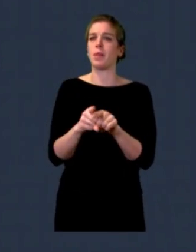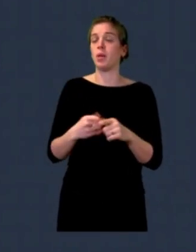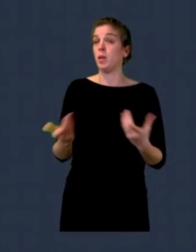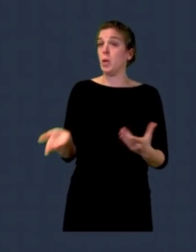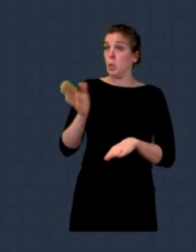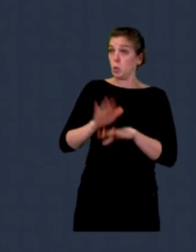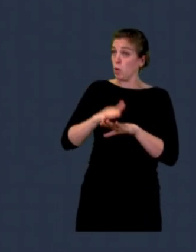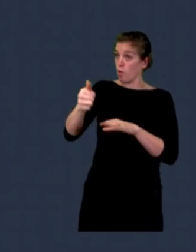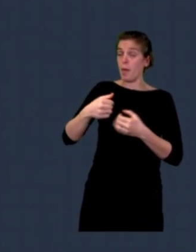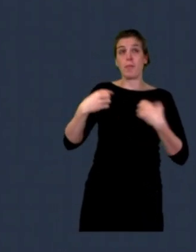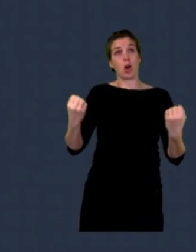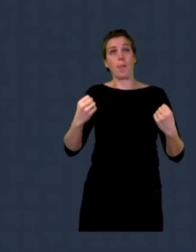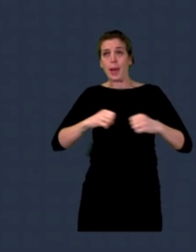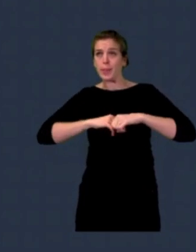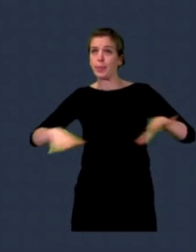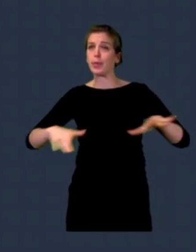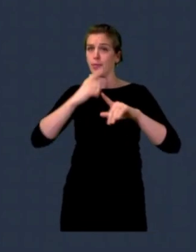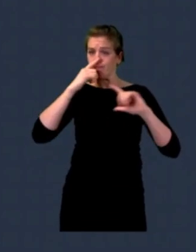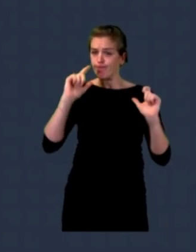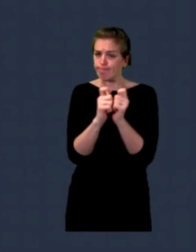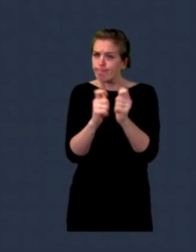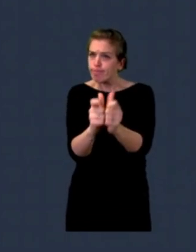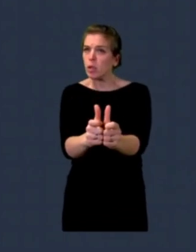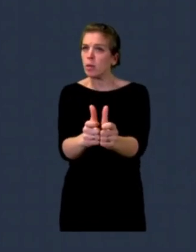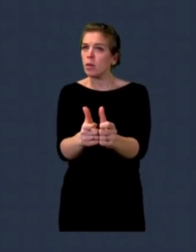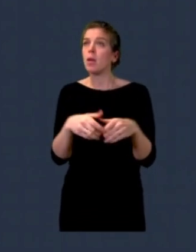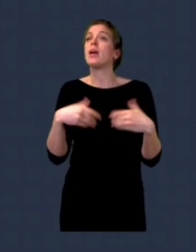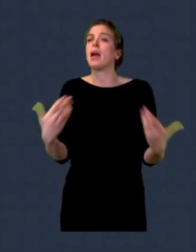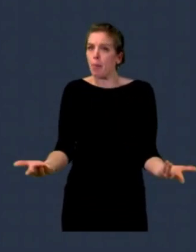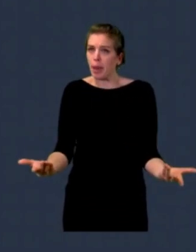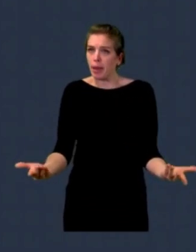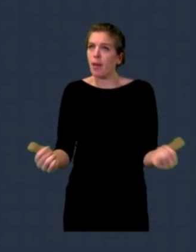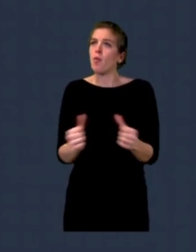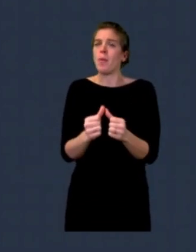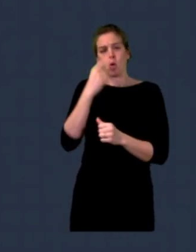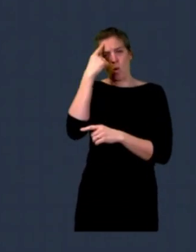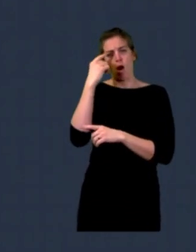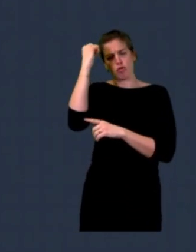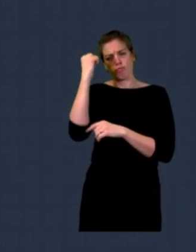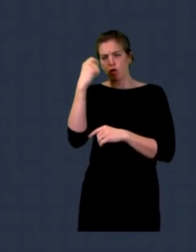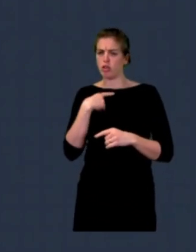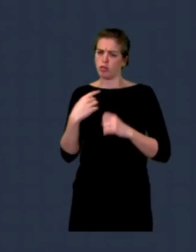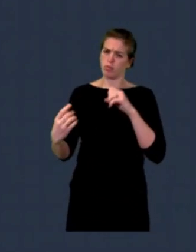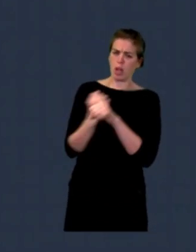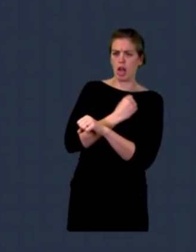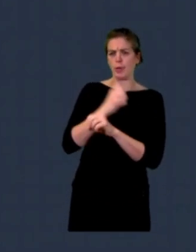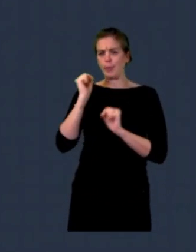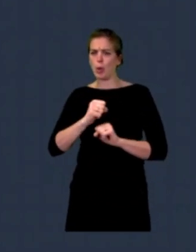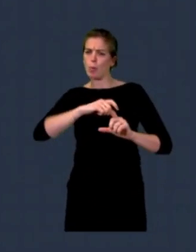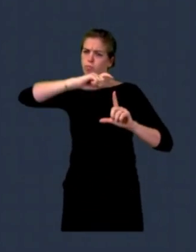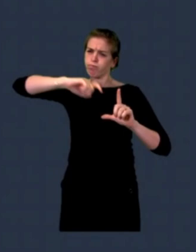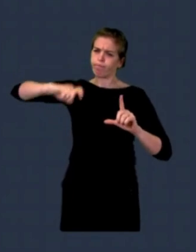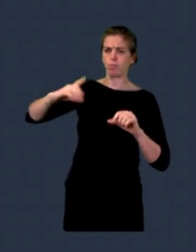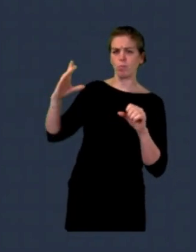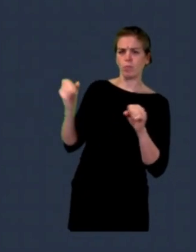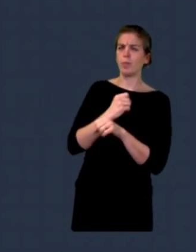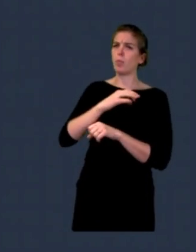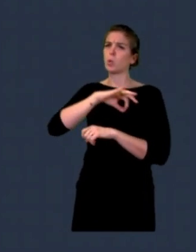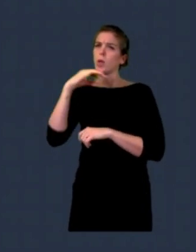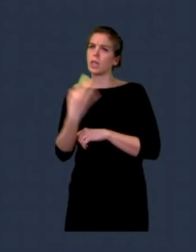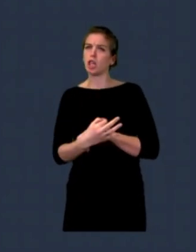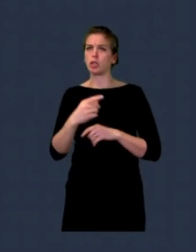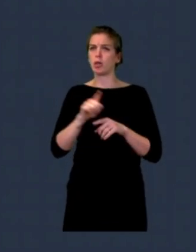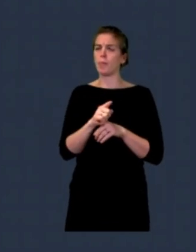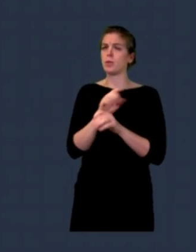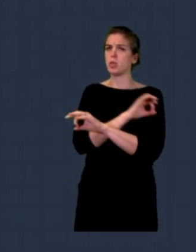personnes persuadées d'être négatives, de détenir un totem d'immunité qui se réuniront avec leurs proches pour les fêtes et risqueront de les contaminer. Et